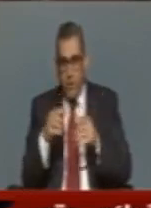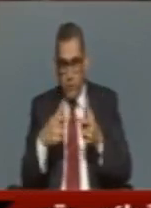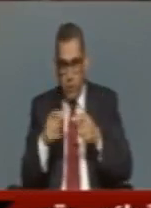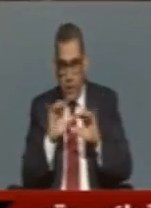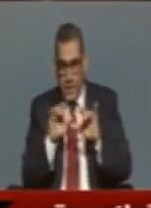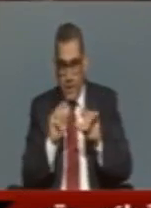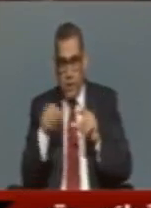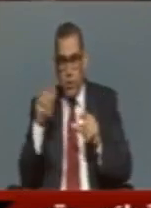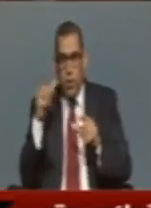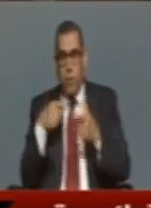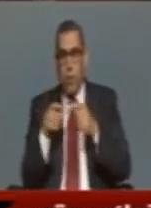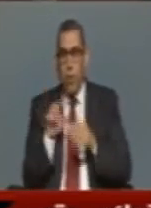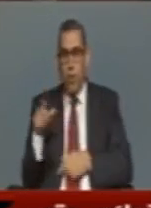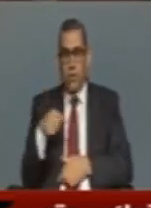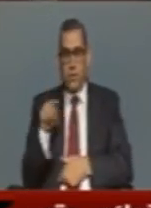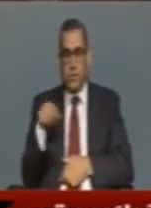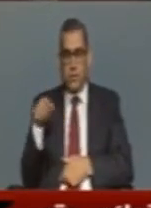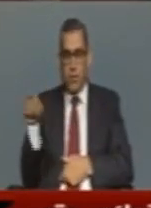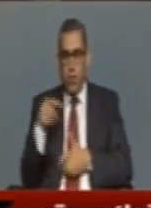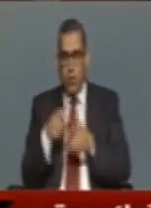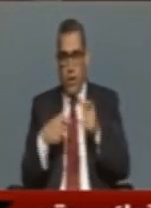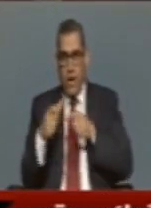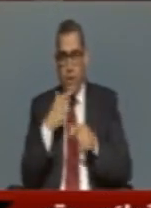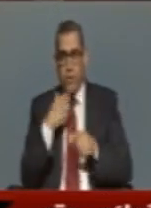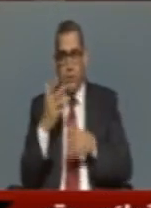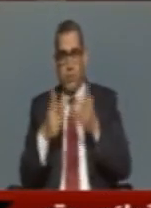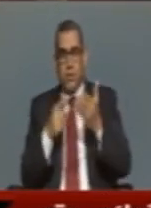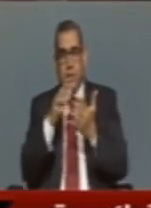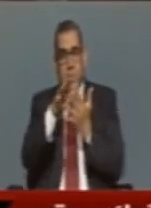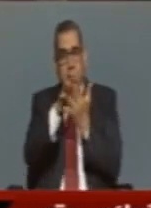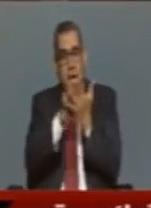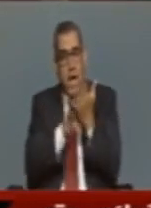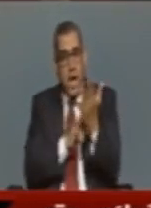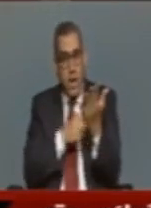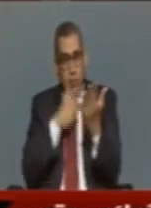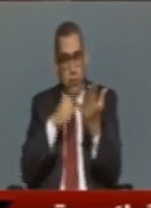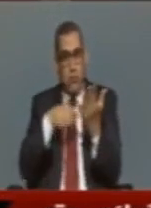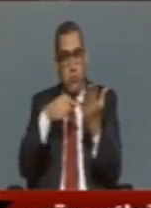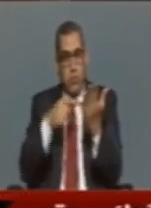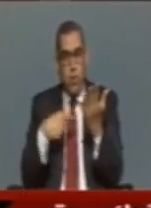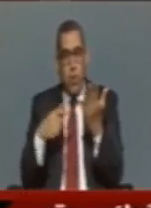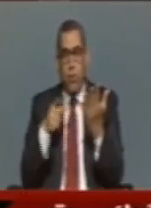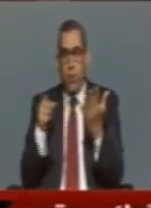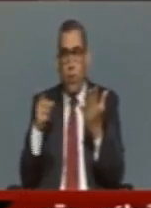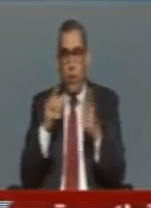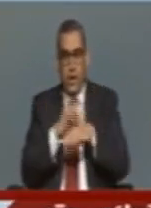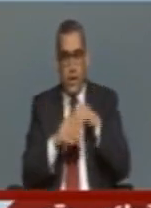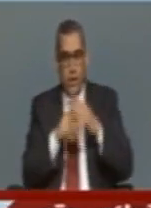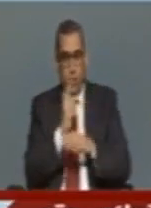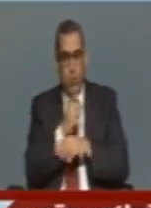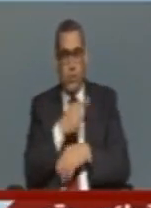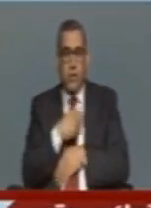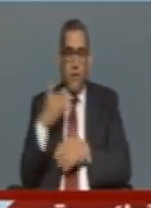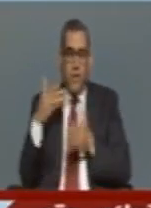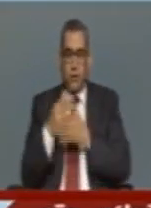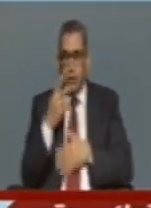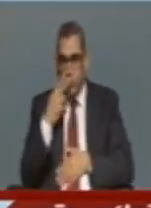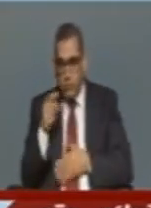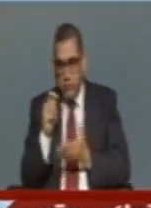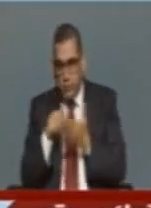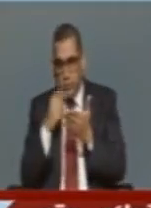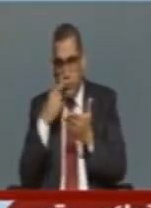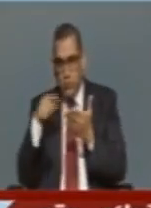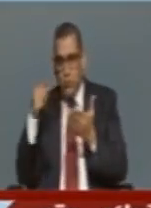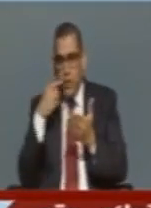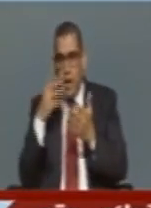كيو، حتى المقال القصير تم تصحيحه ارسلناه على التابلت المعلم وتم تصحيحه. فالحقيقة واحد